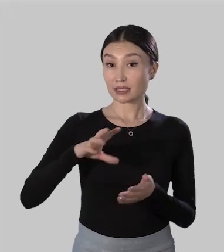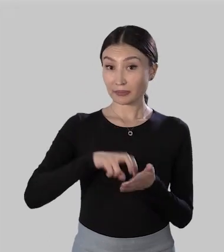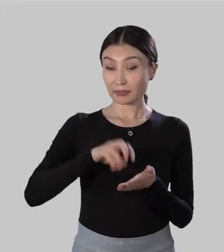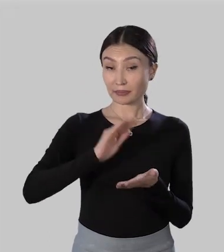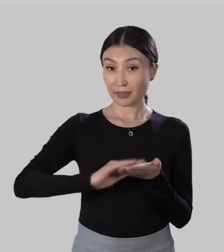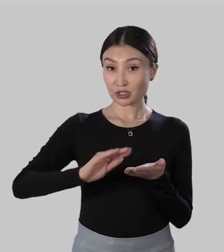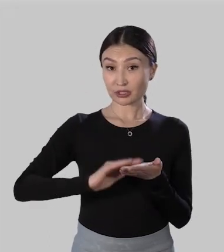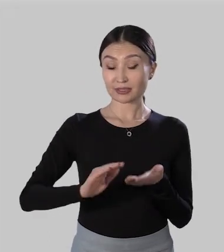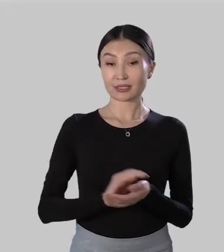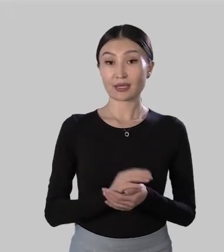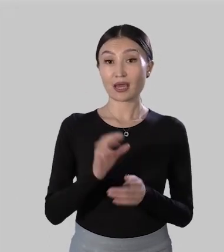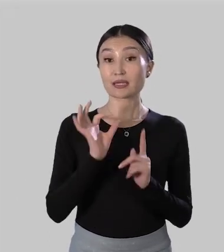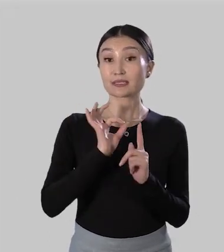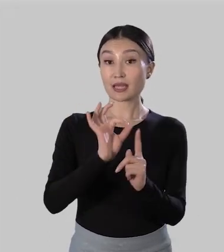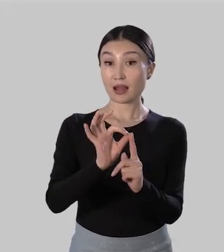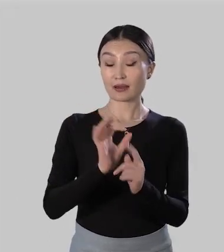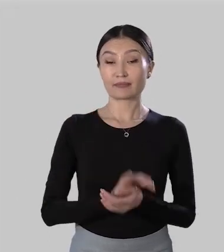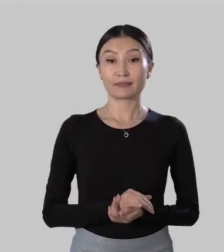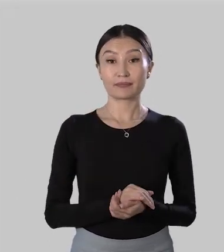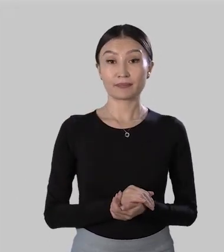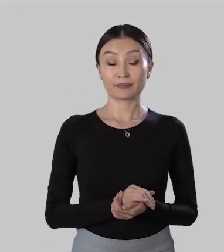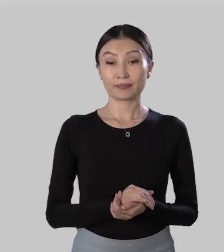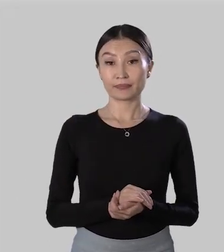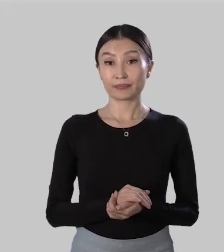Зачем пишете? Цель письма.